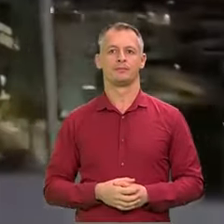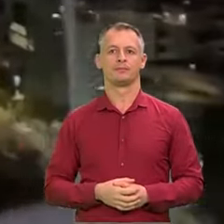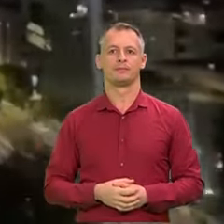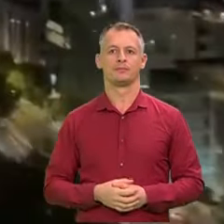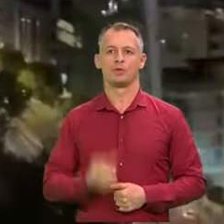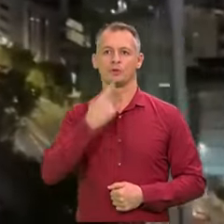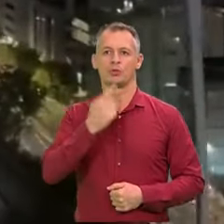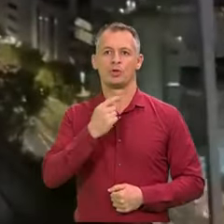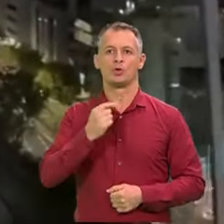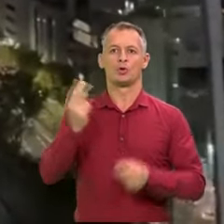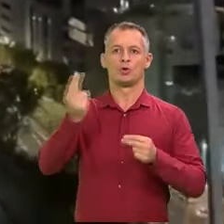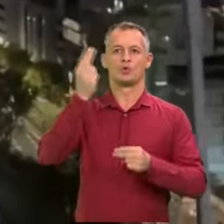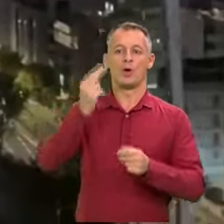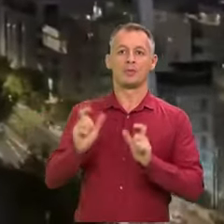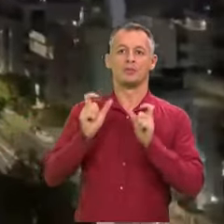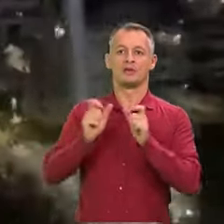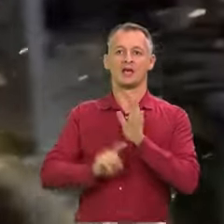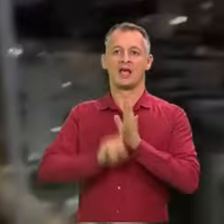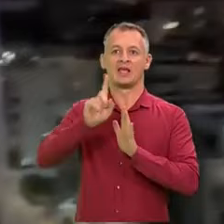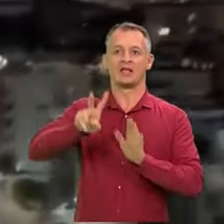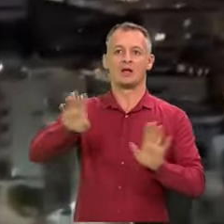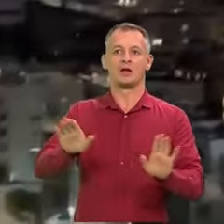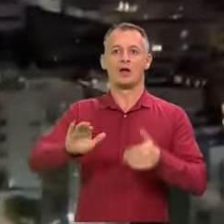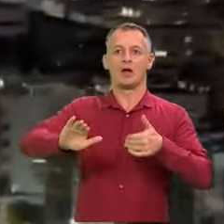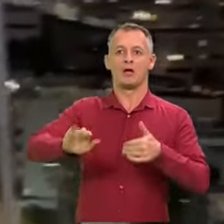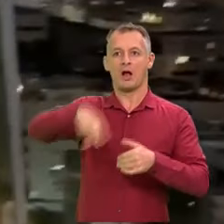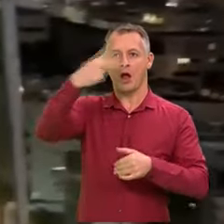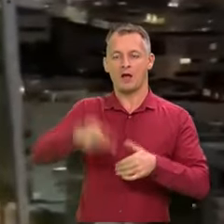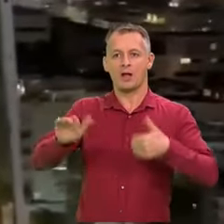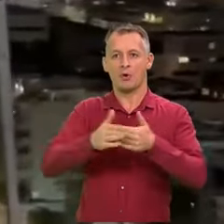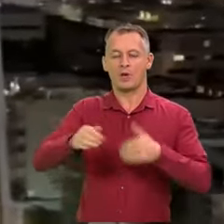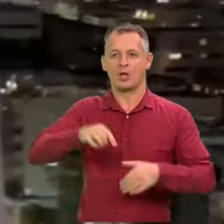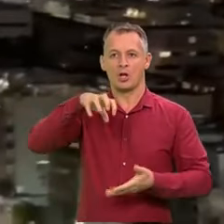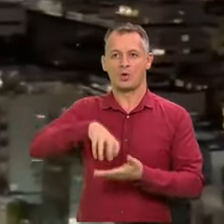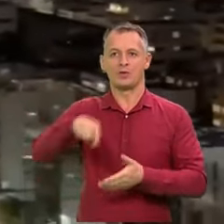Okay, guys, we gotta get off the roof. These are coming down right next to us here.